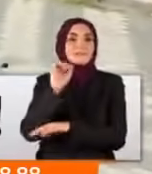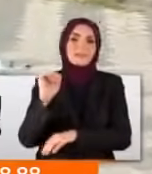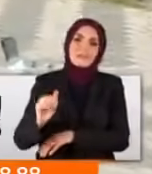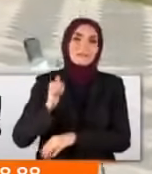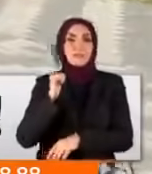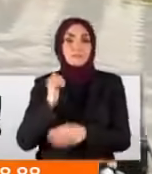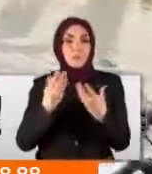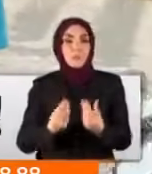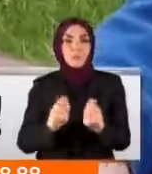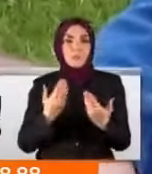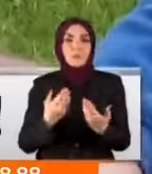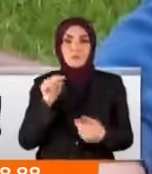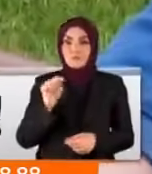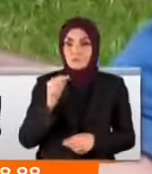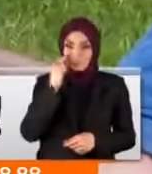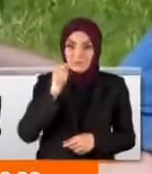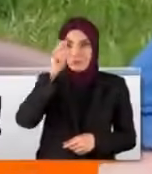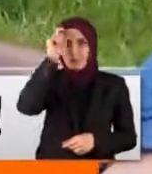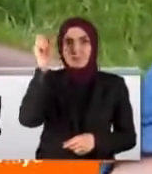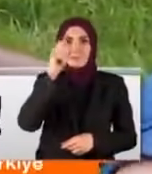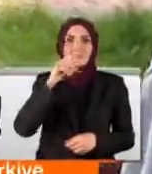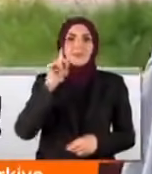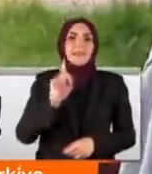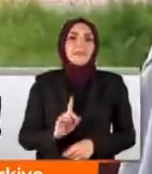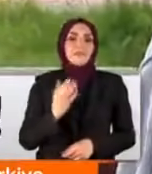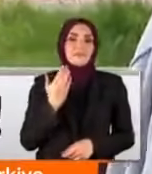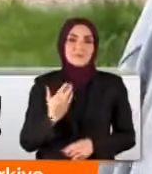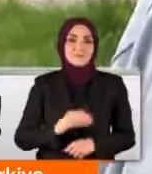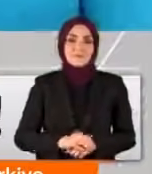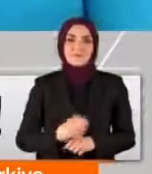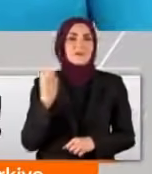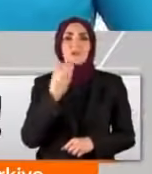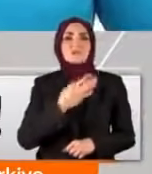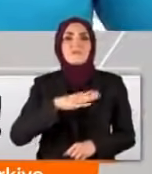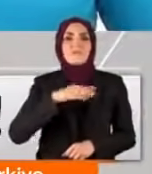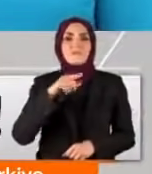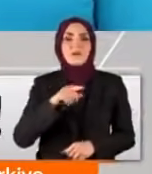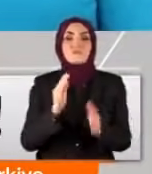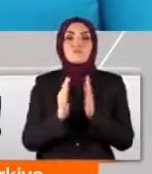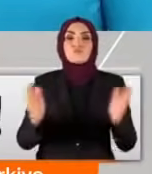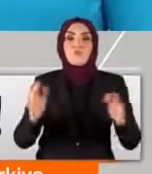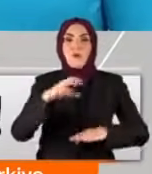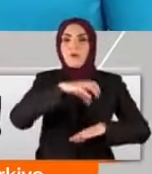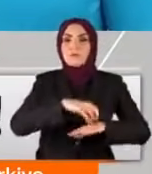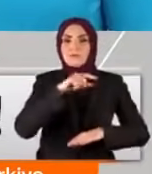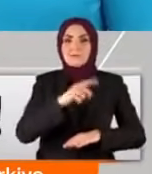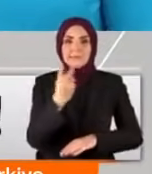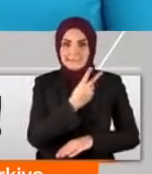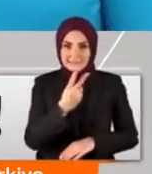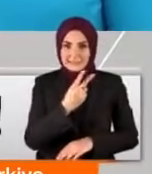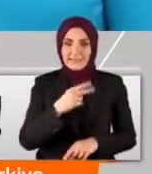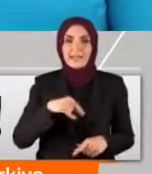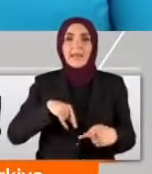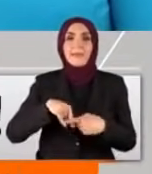üstelik bu Türkiye'de bir ilk. Çok iyi bir bisiklette olması. Kaç tane var oğlum? Büyükada'da 2 tane de Heybeli'de olmak üzere toplamda